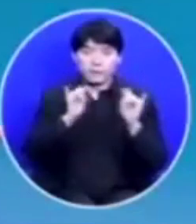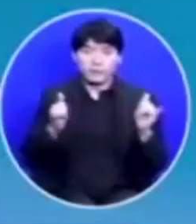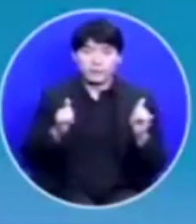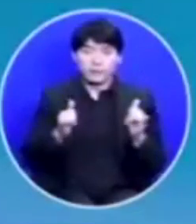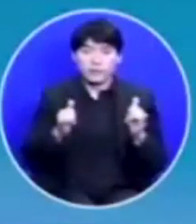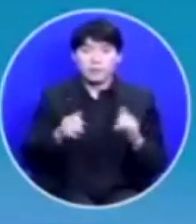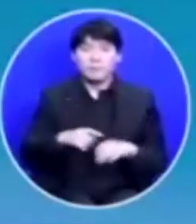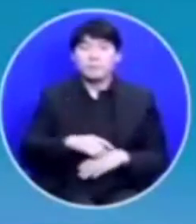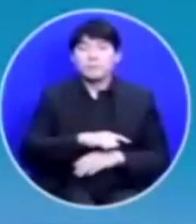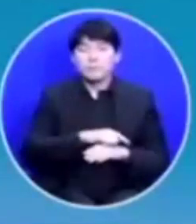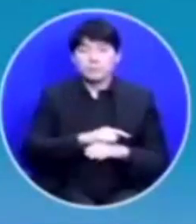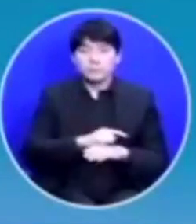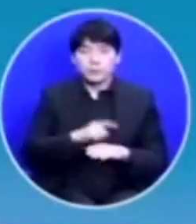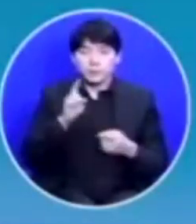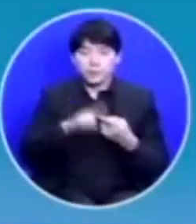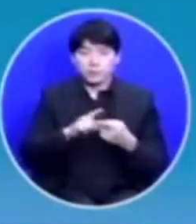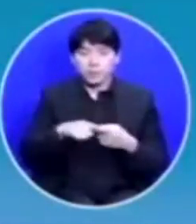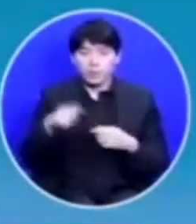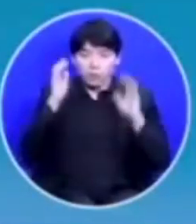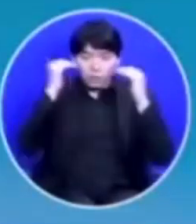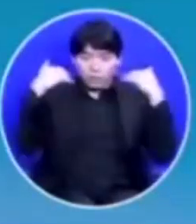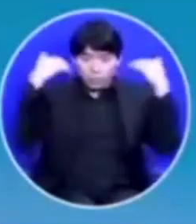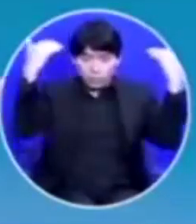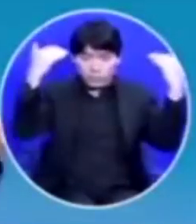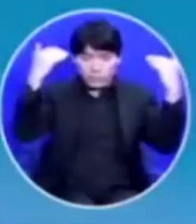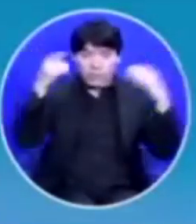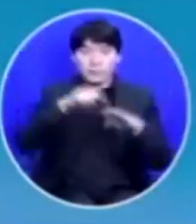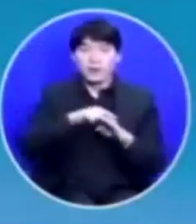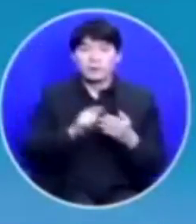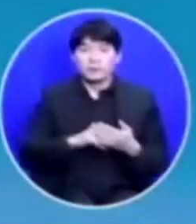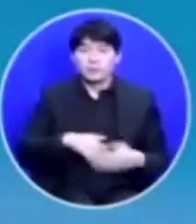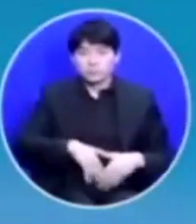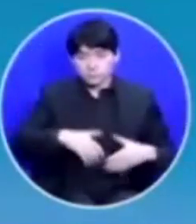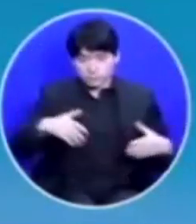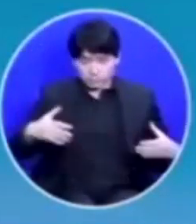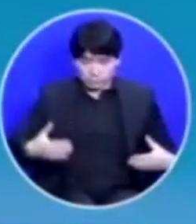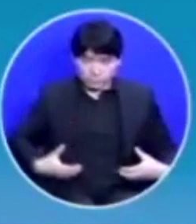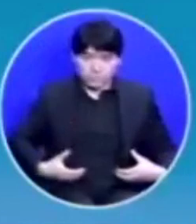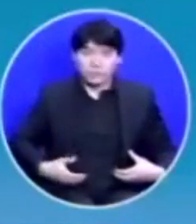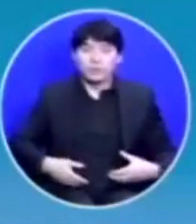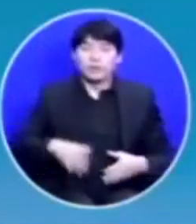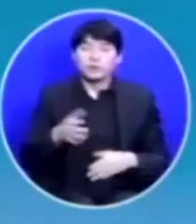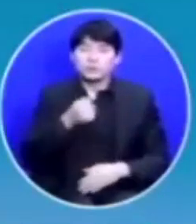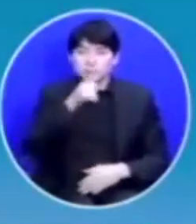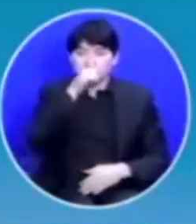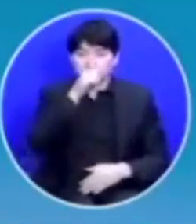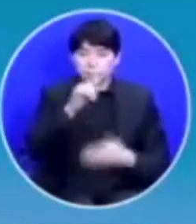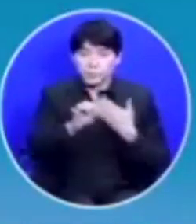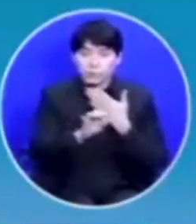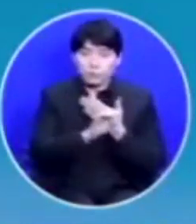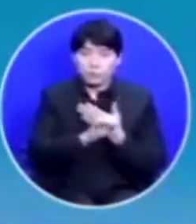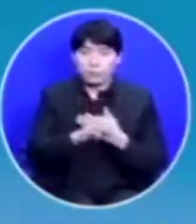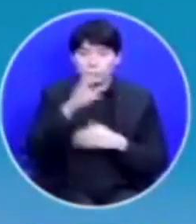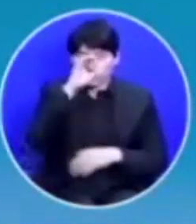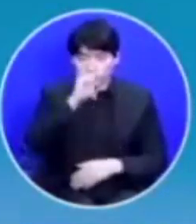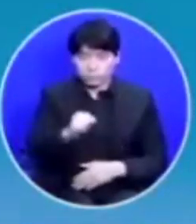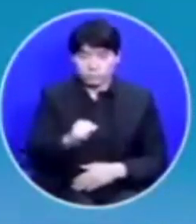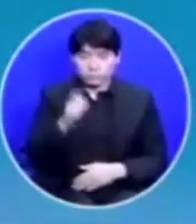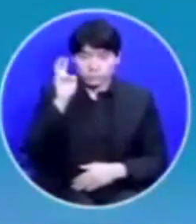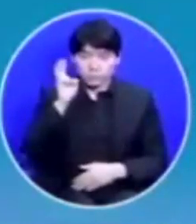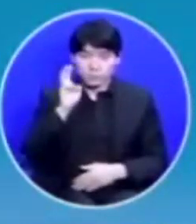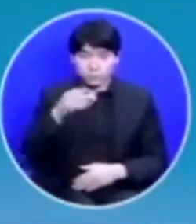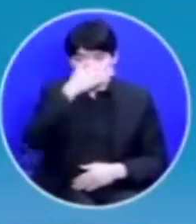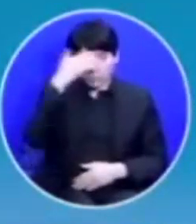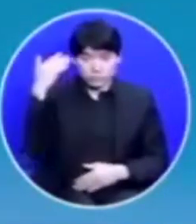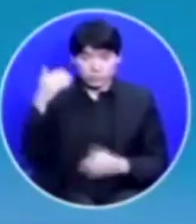조금만 마음을 넓게 가지면 얼마든지 같이 예배 드릴 수도 있잖아요 이렇게 생각하는 것이 젊은 부모들이 가지고